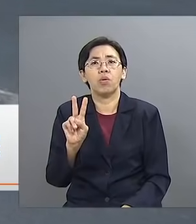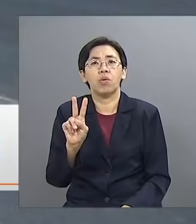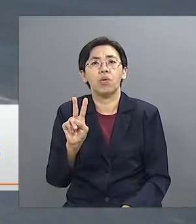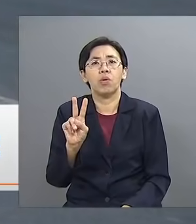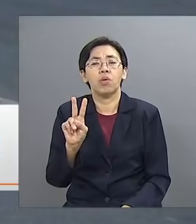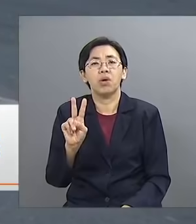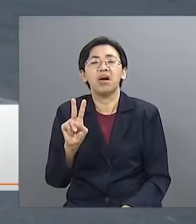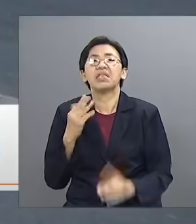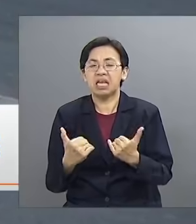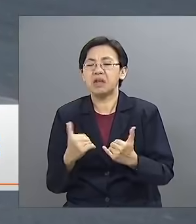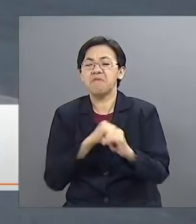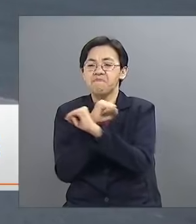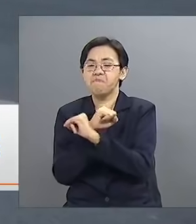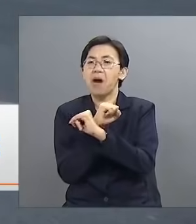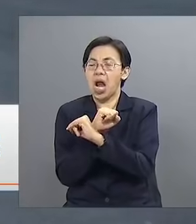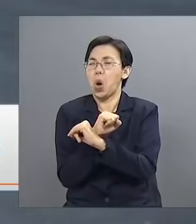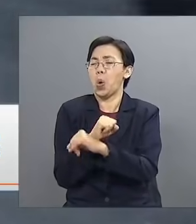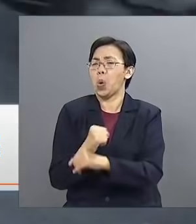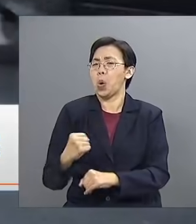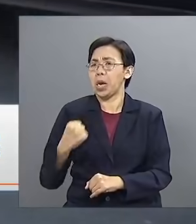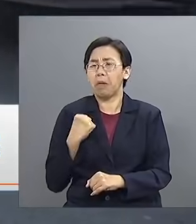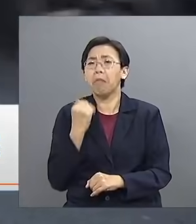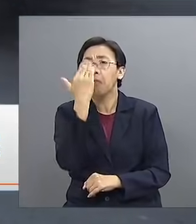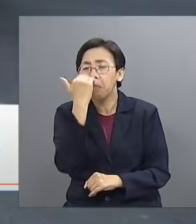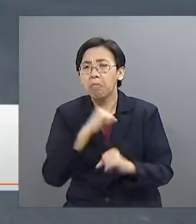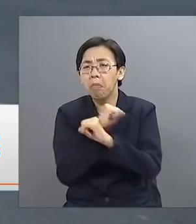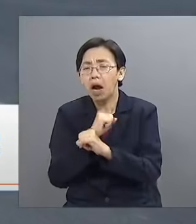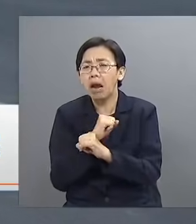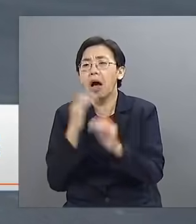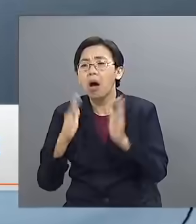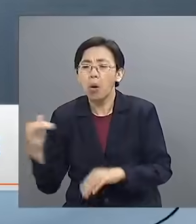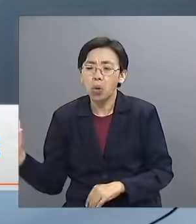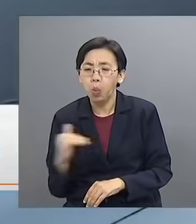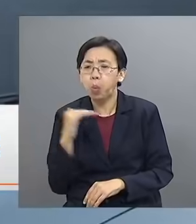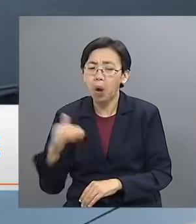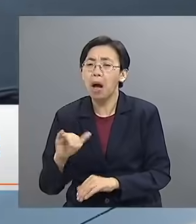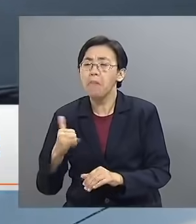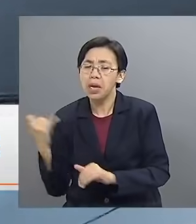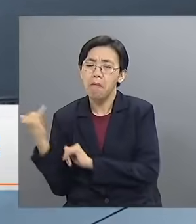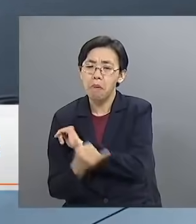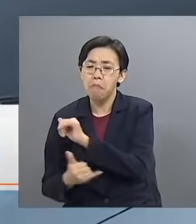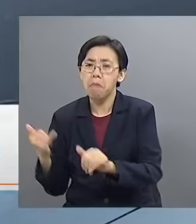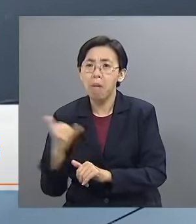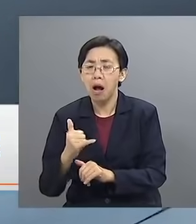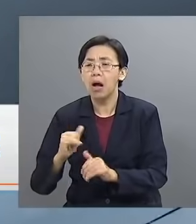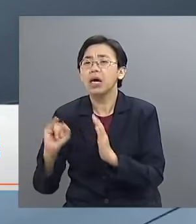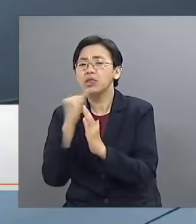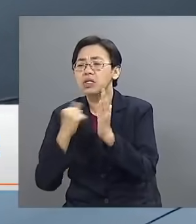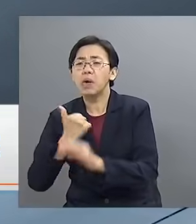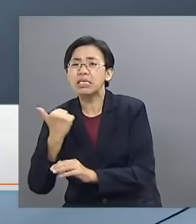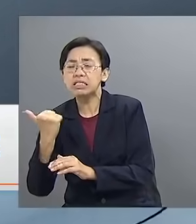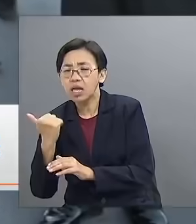การป้องกันโควิด-19 เพราะว่าจะได้ป้องกันผู้คนที่เดินทางข้ามจังหวัดนะคะมาจากจังหวัดข้างเคียงอ่ะอย่างเช่น